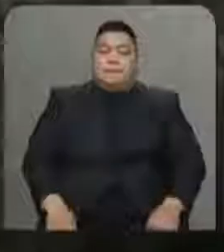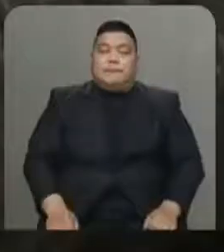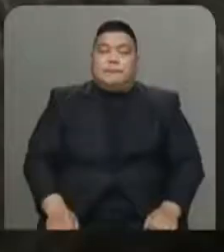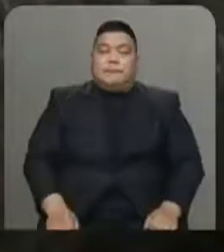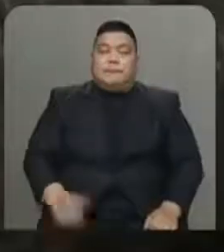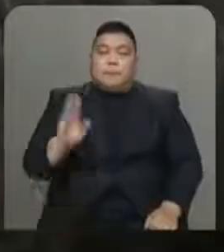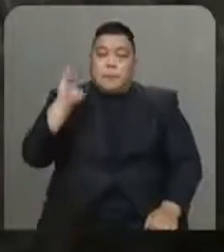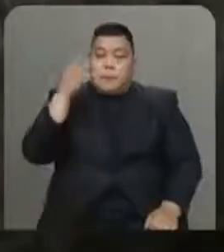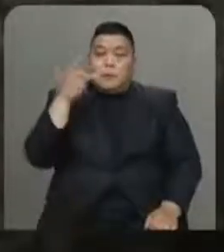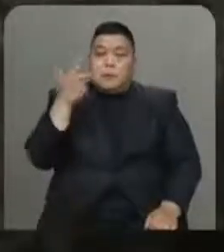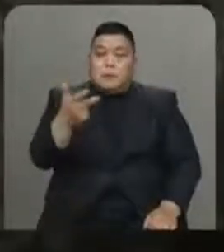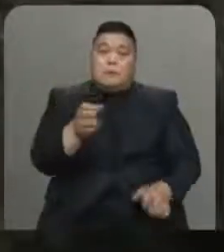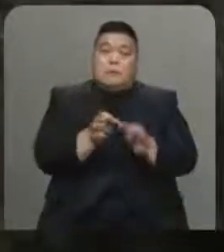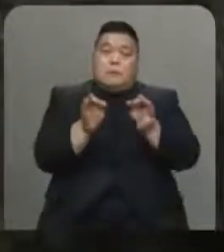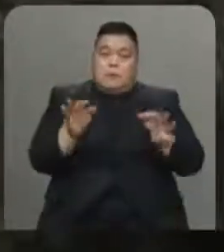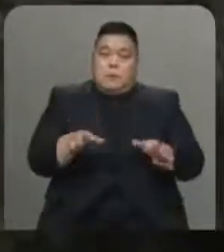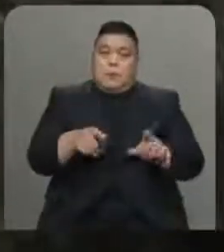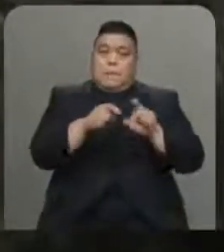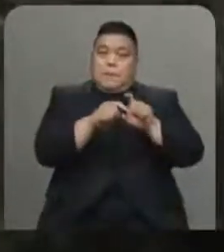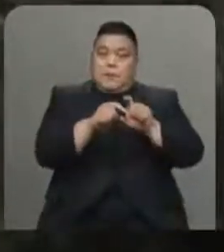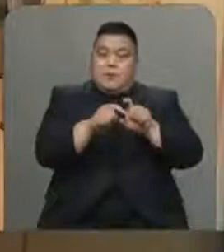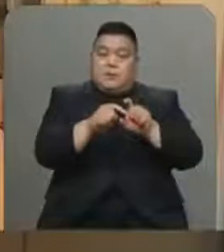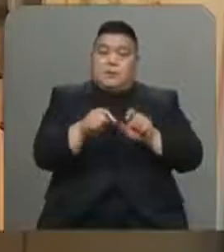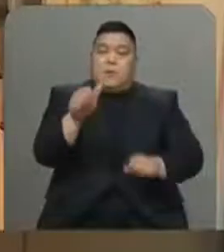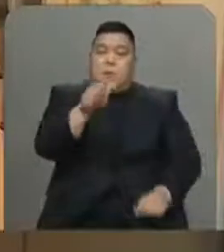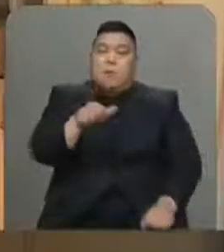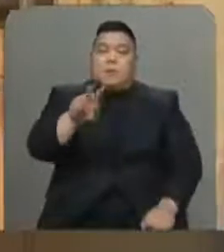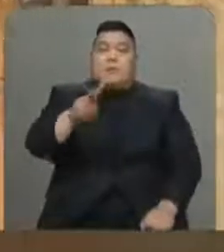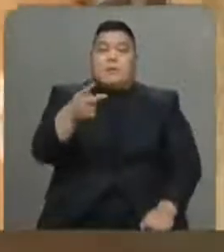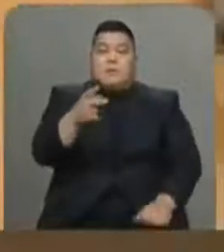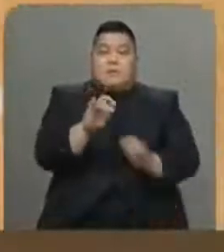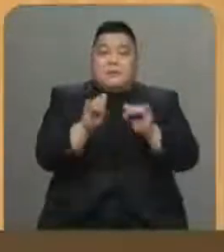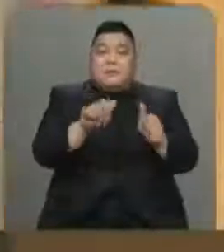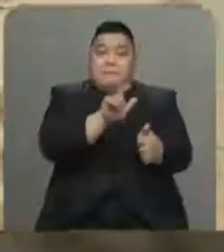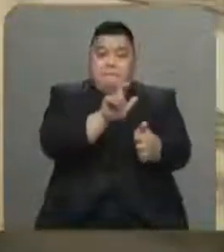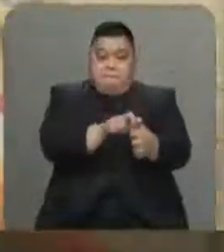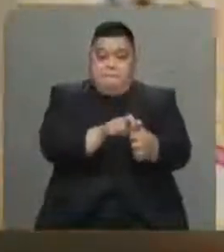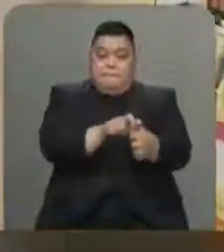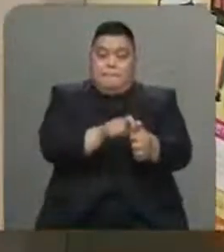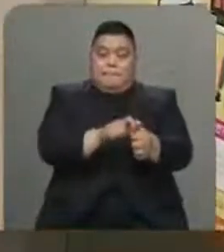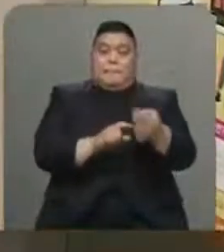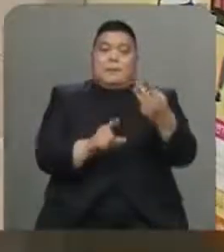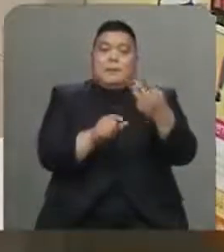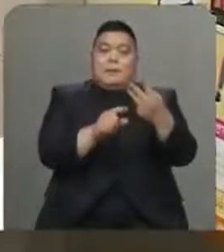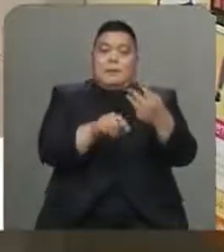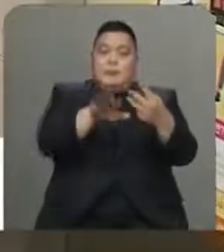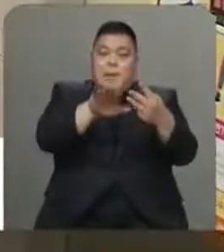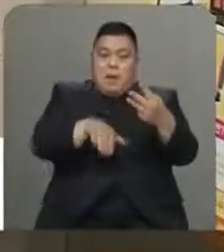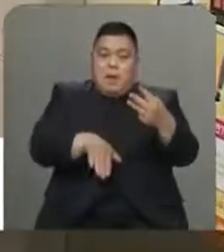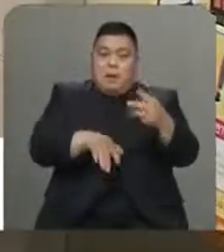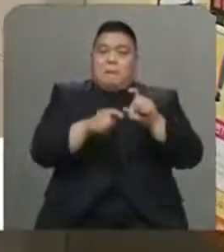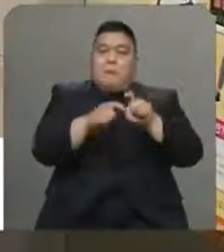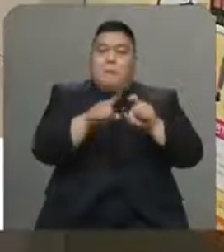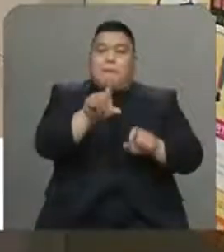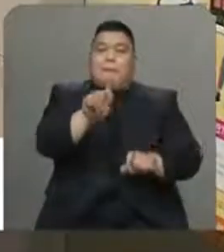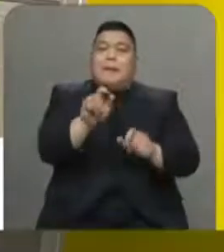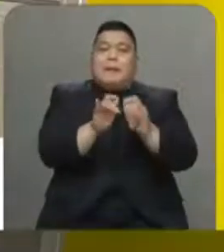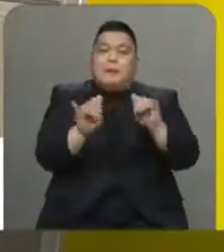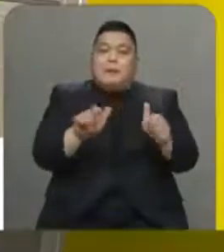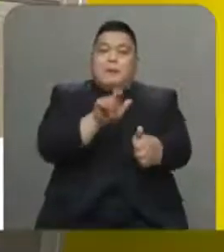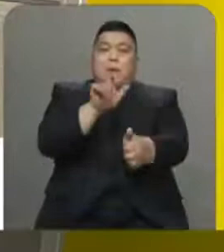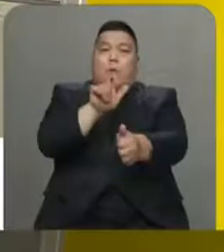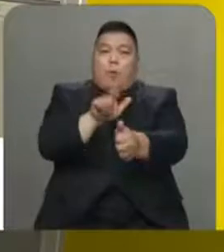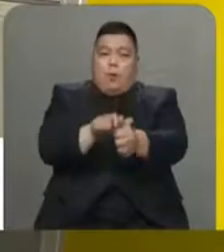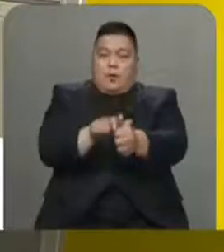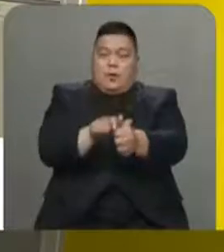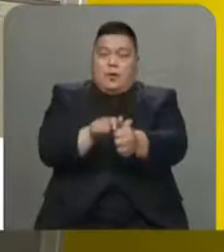일주일간 하루 평균 신규 확진자 수도 5,200명대를 기록 중입니다. 지난달 하순 하루 평균 만 명이 넘는 확진자가 새로